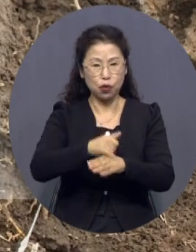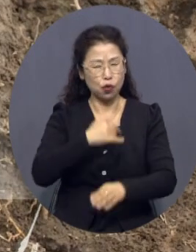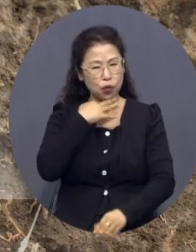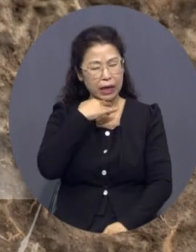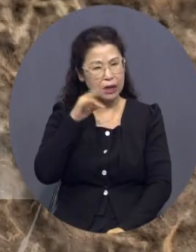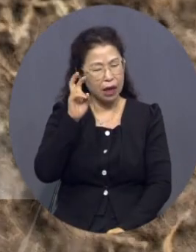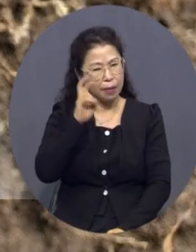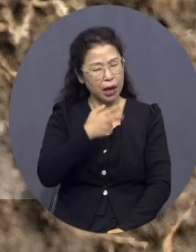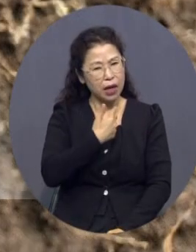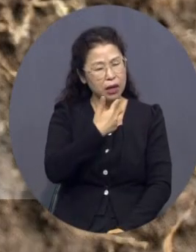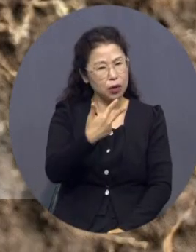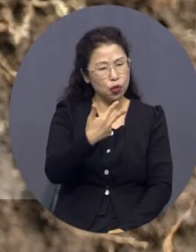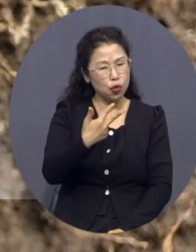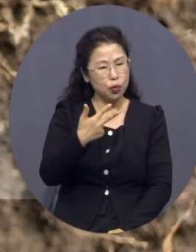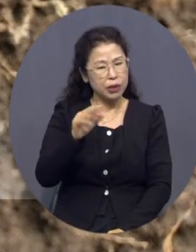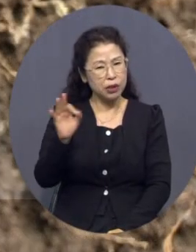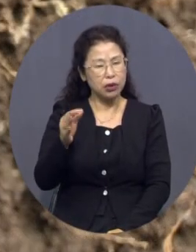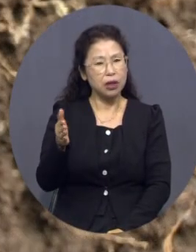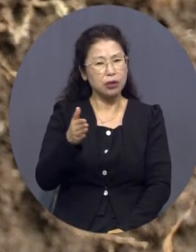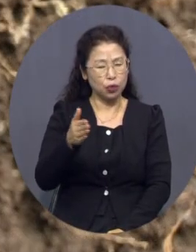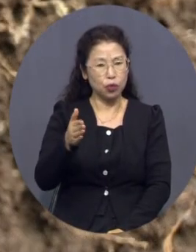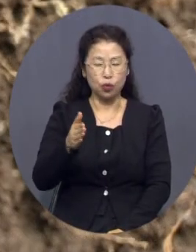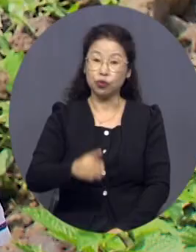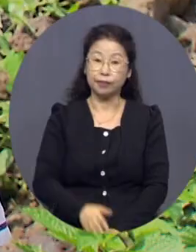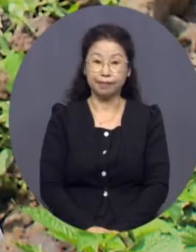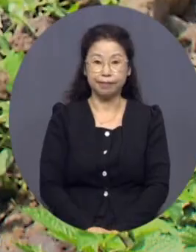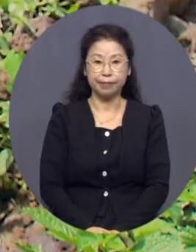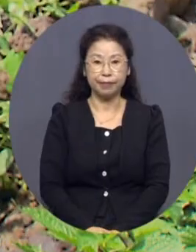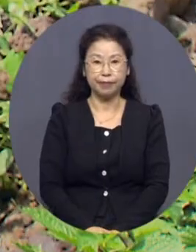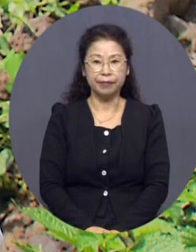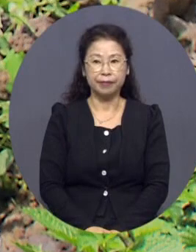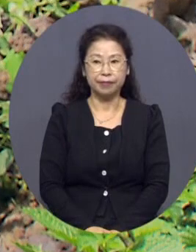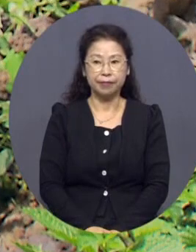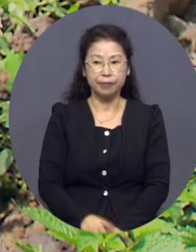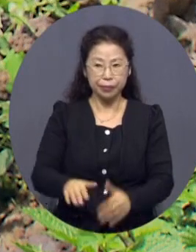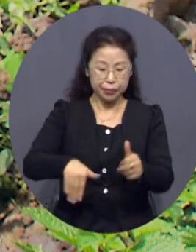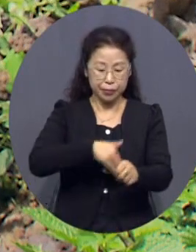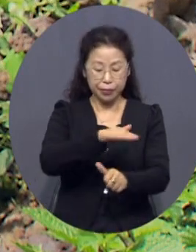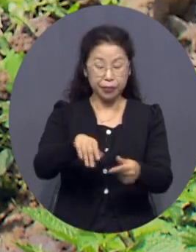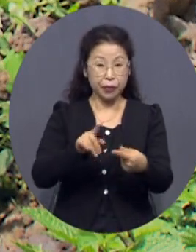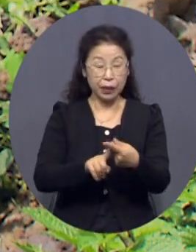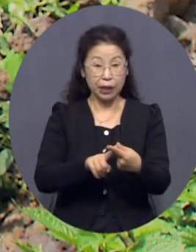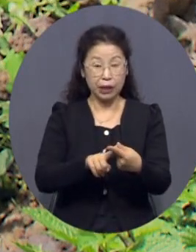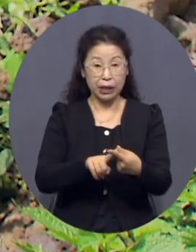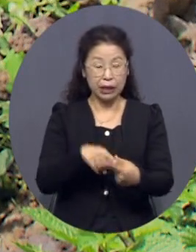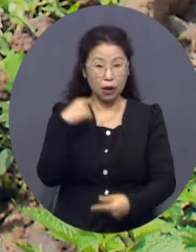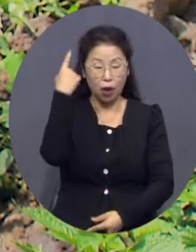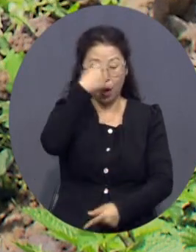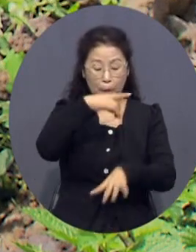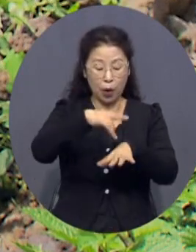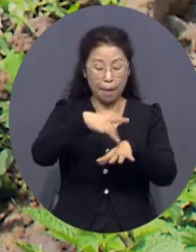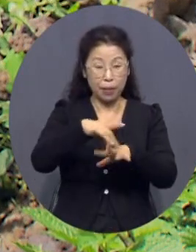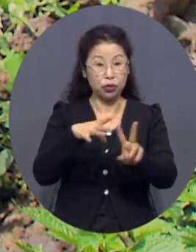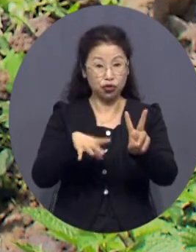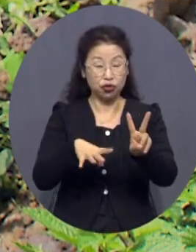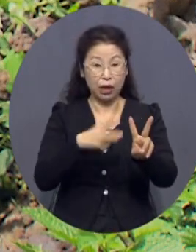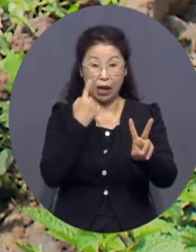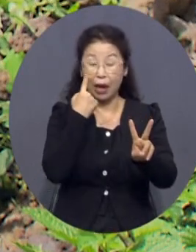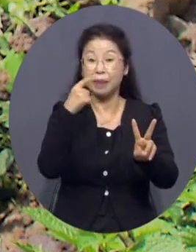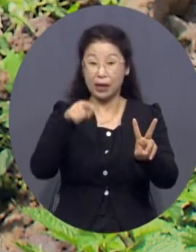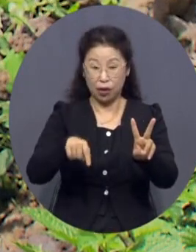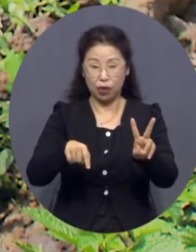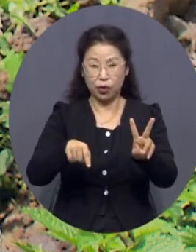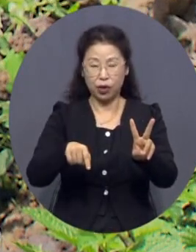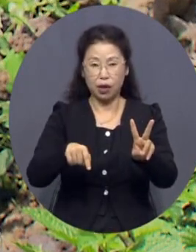나이는 7살에서 10살 안팎으로 추정됩니다. 봉분 주변에서 이렇게 두개골 이제 두구가 이제 확인이